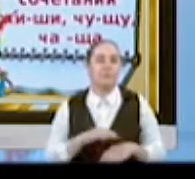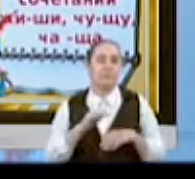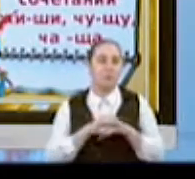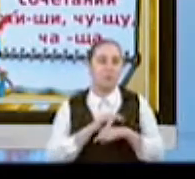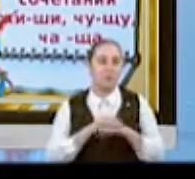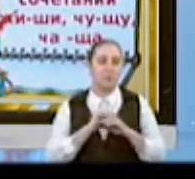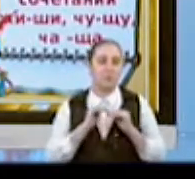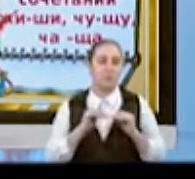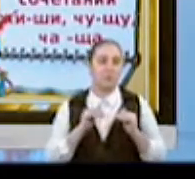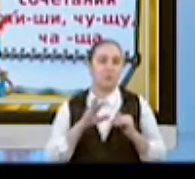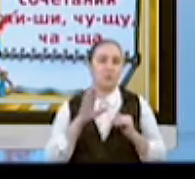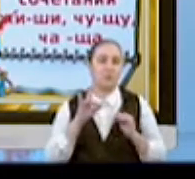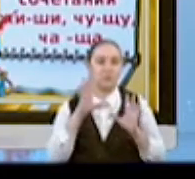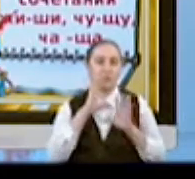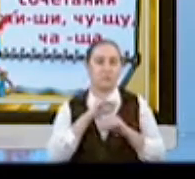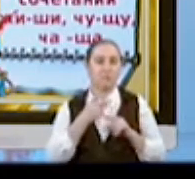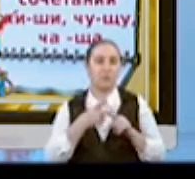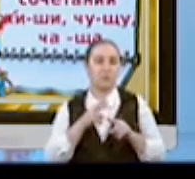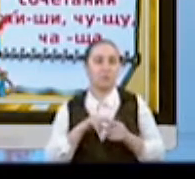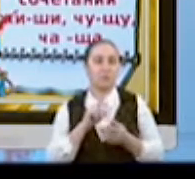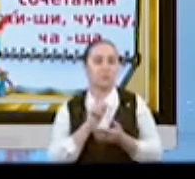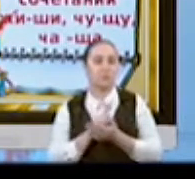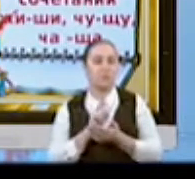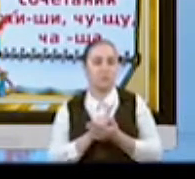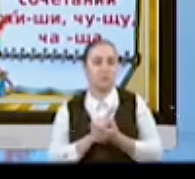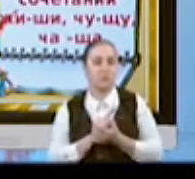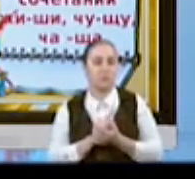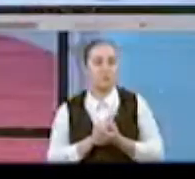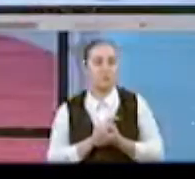Молодцы, ребята, вы справились с этим заданием.